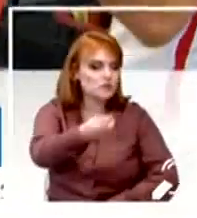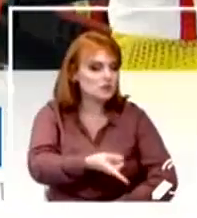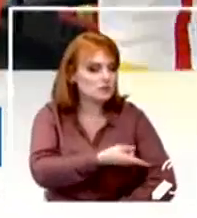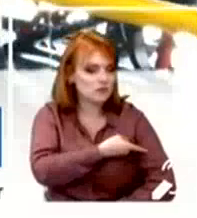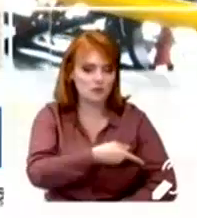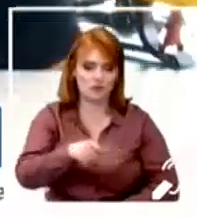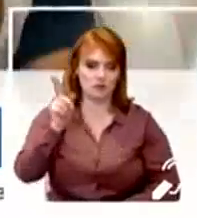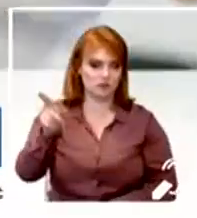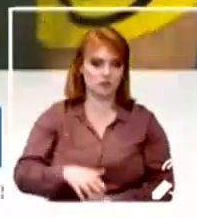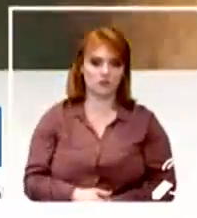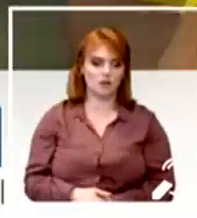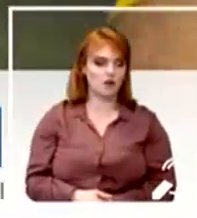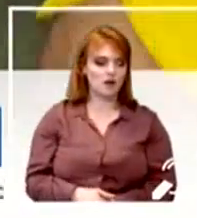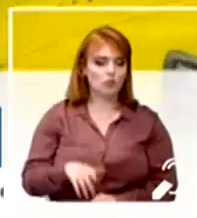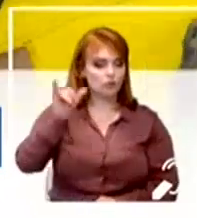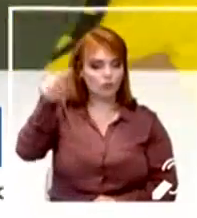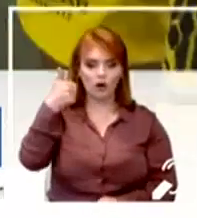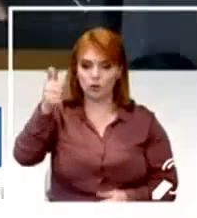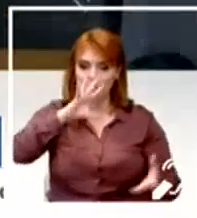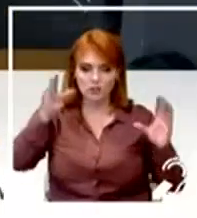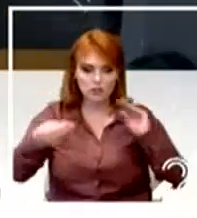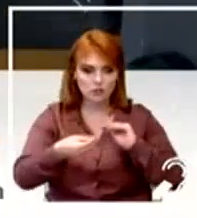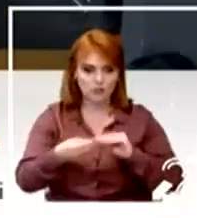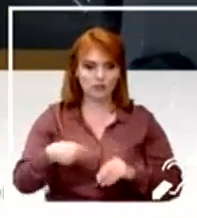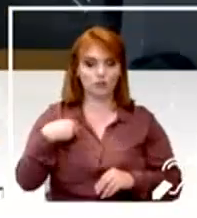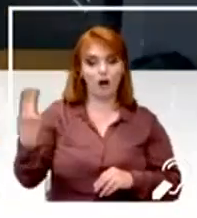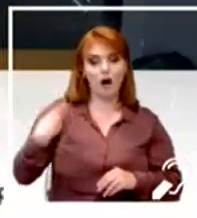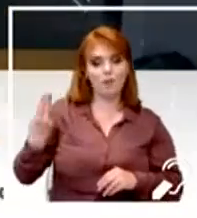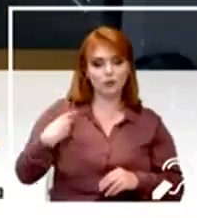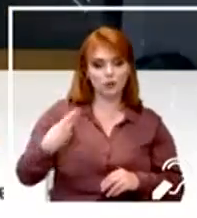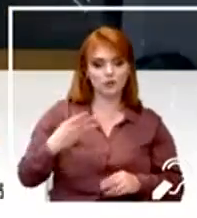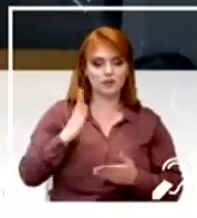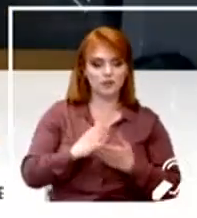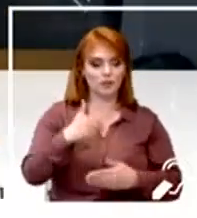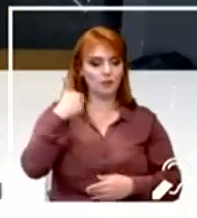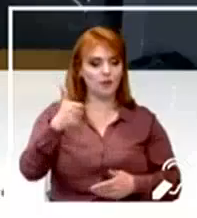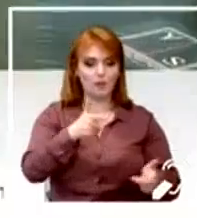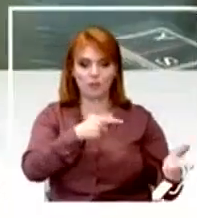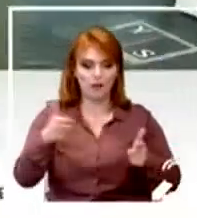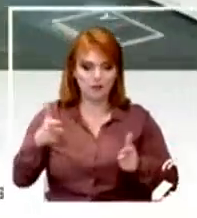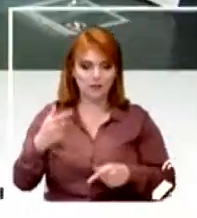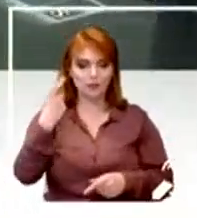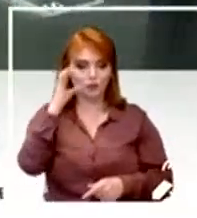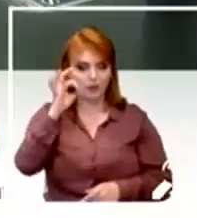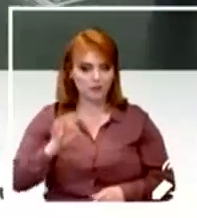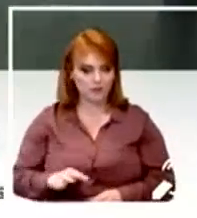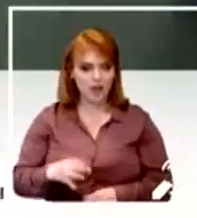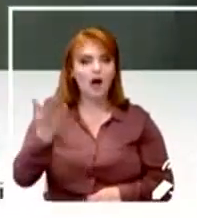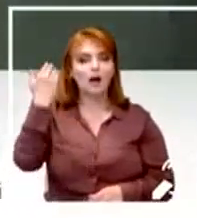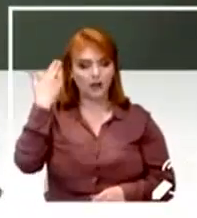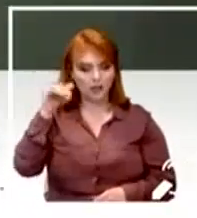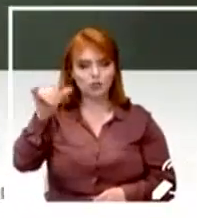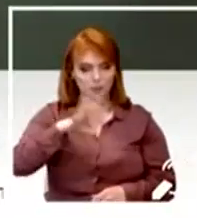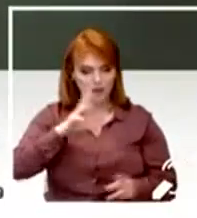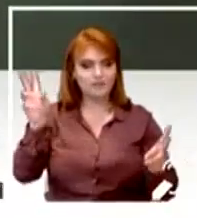el lupte la spate și ambii suntem, o să fim pregătiți la 100. Cei doi s-au mai întâlnit anterior